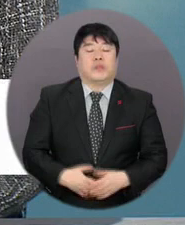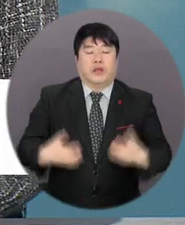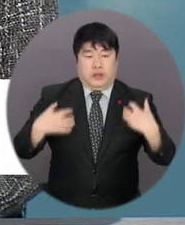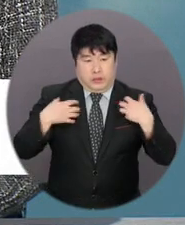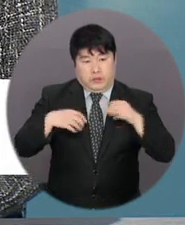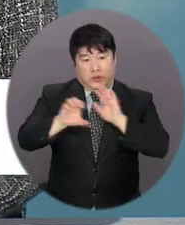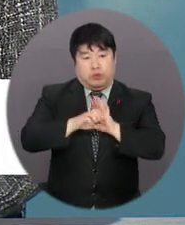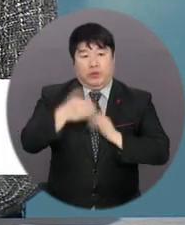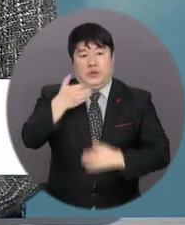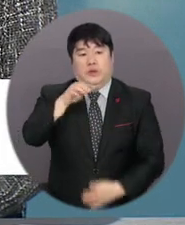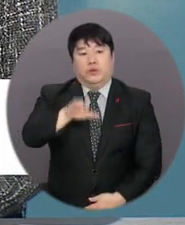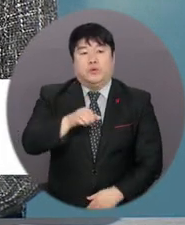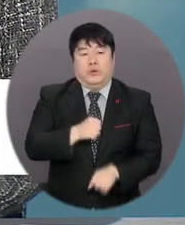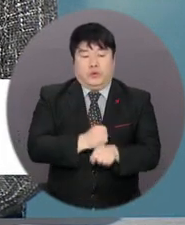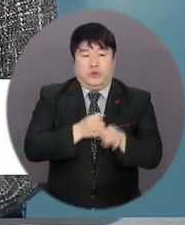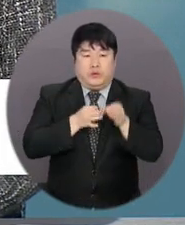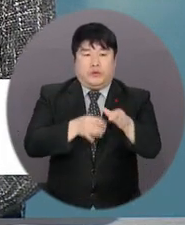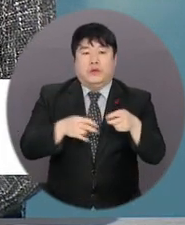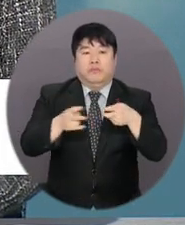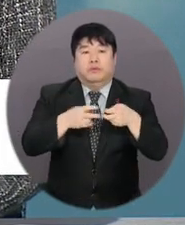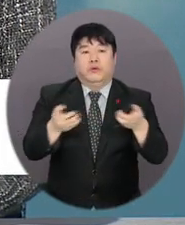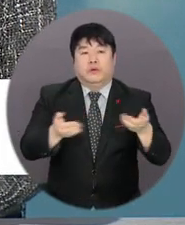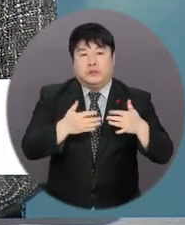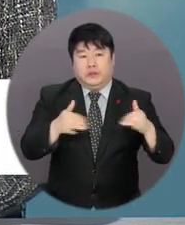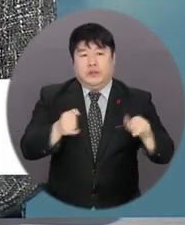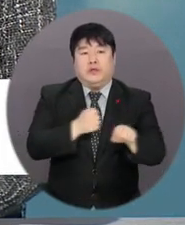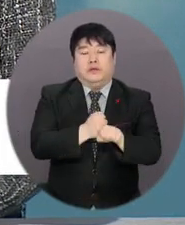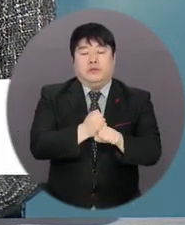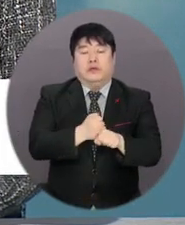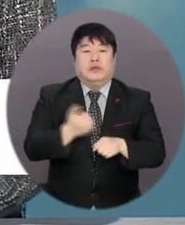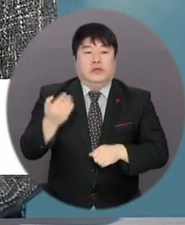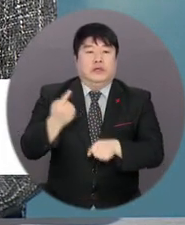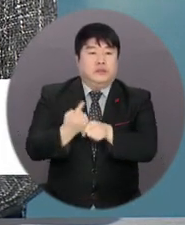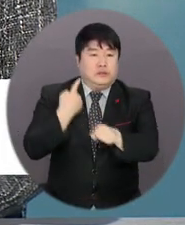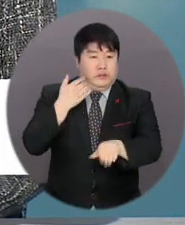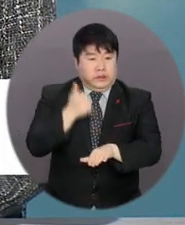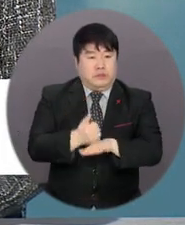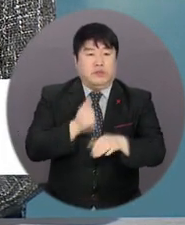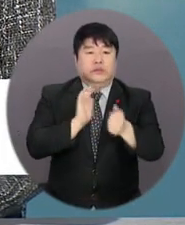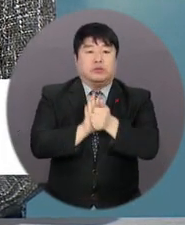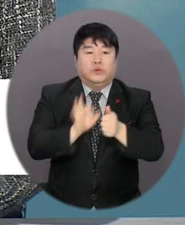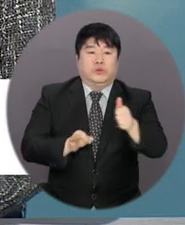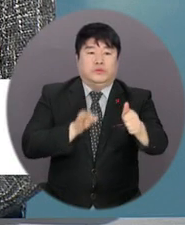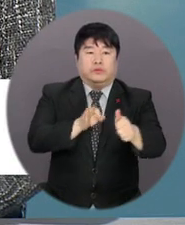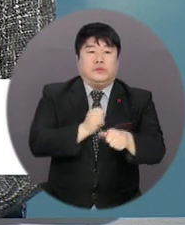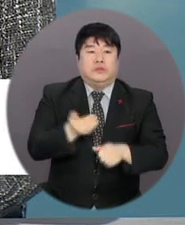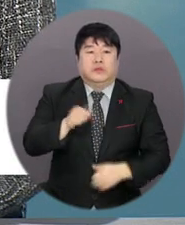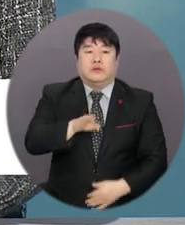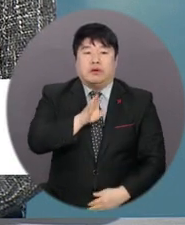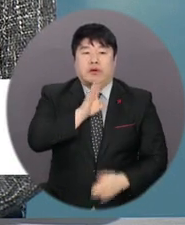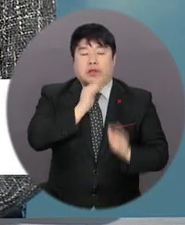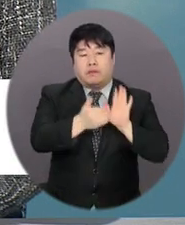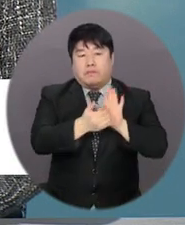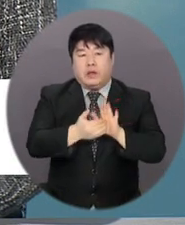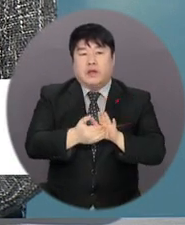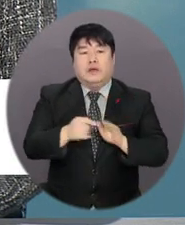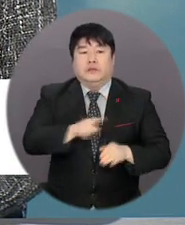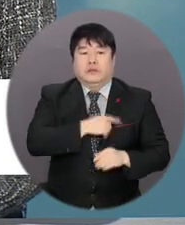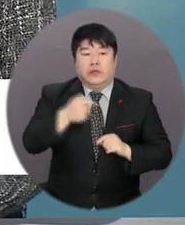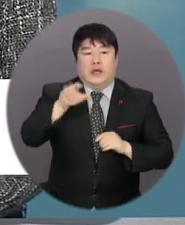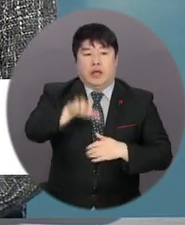정부가 코로나19 현장에 투입된 의료진을 위해 지난해 말 지원금을 지급했습니다. 그런데 정작 방역의